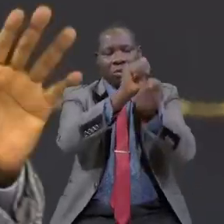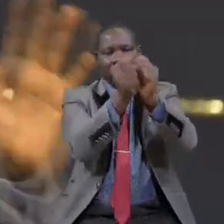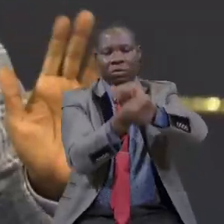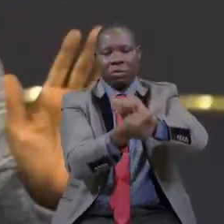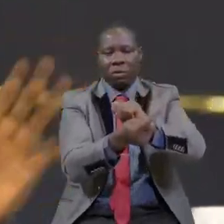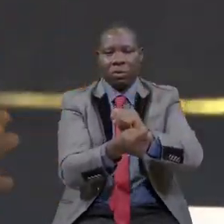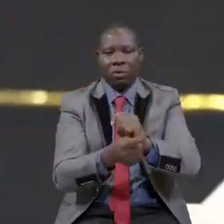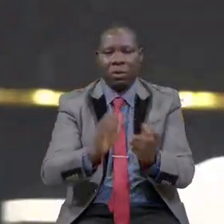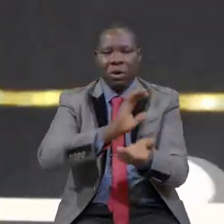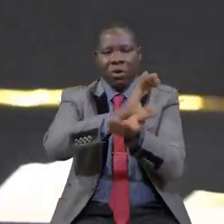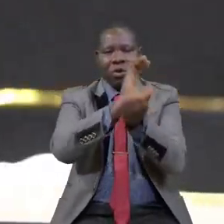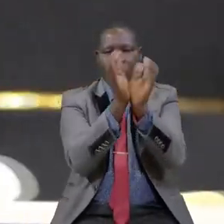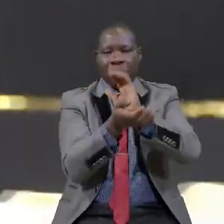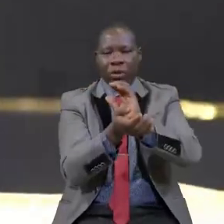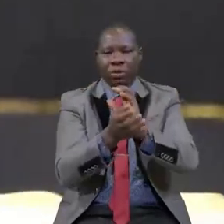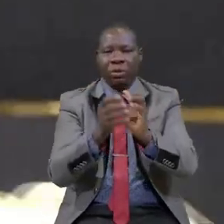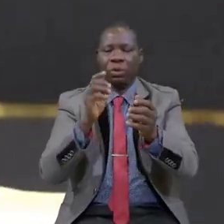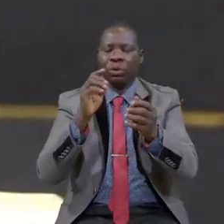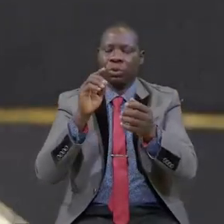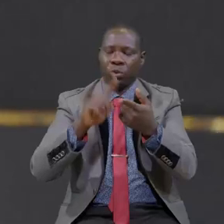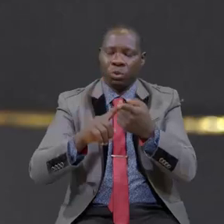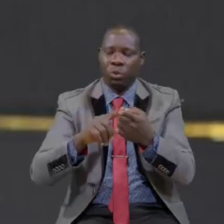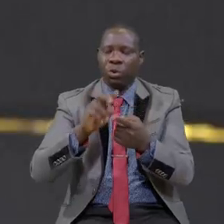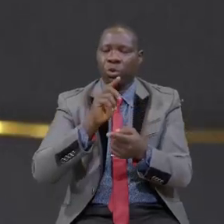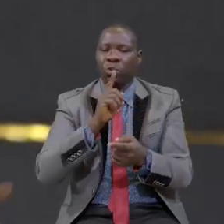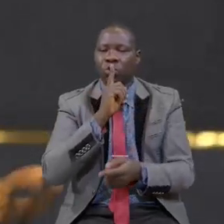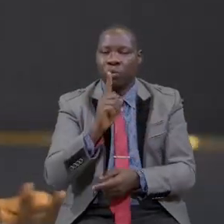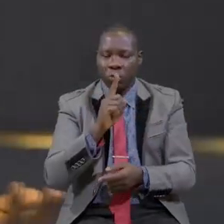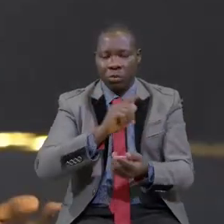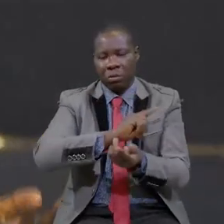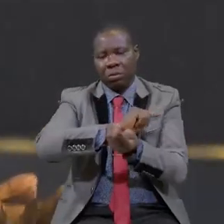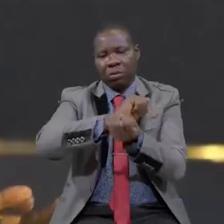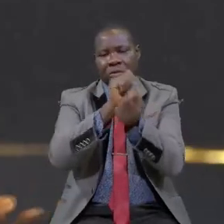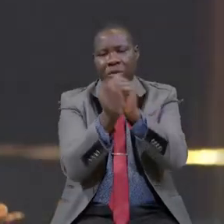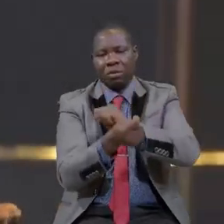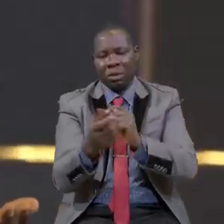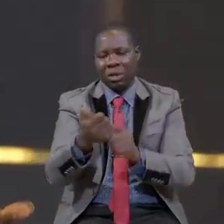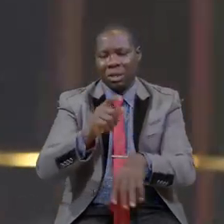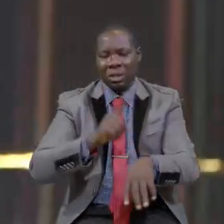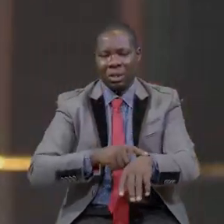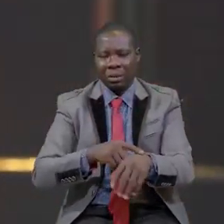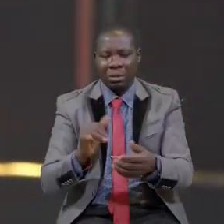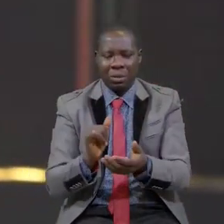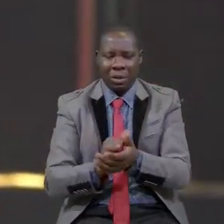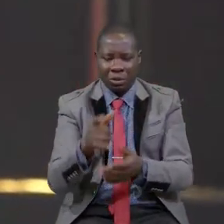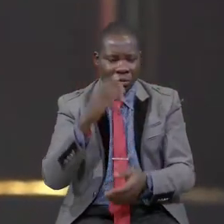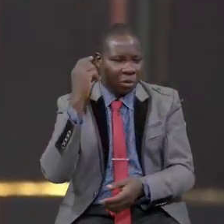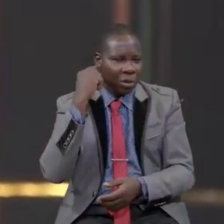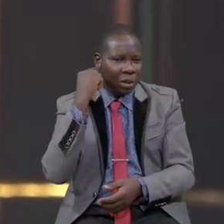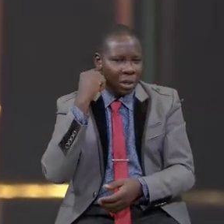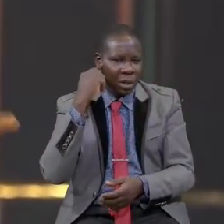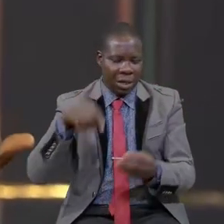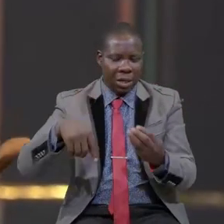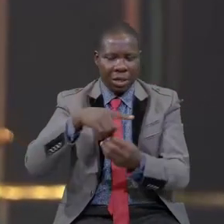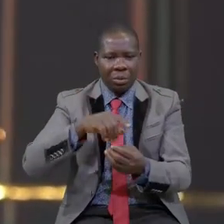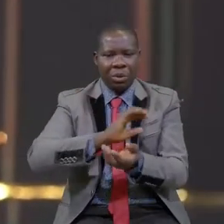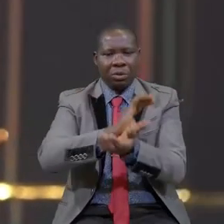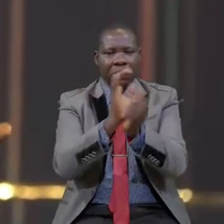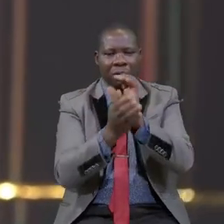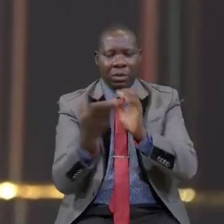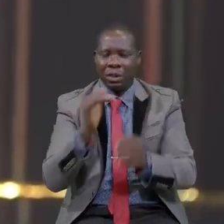La conversion à la véritable transformation. Chaque fois que tu entends parler de la conversion, c'est